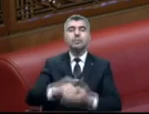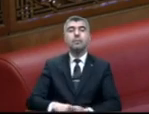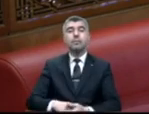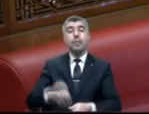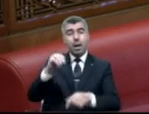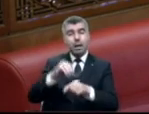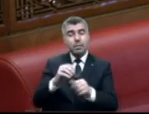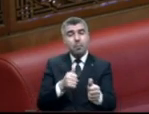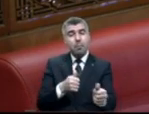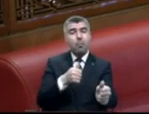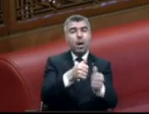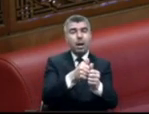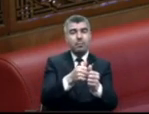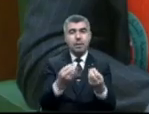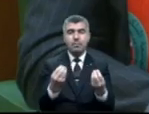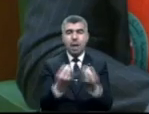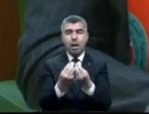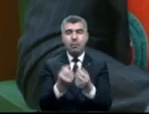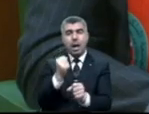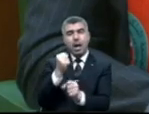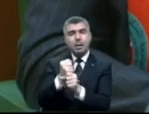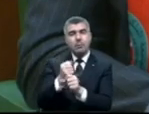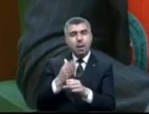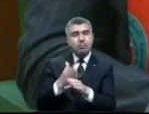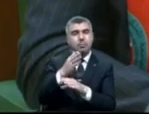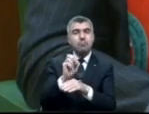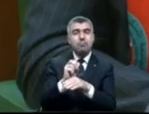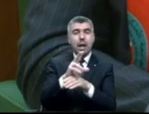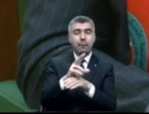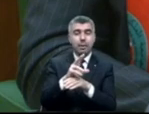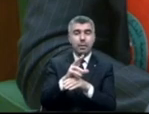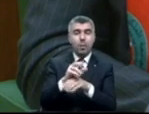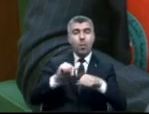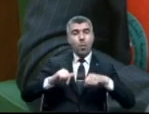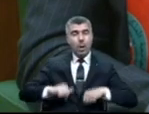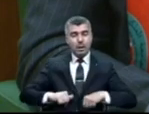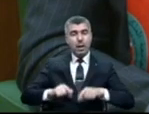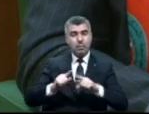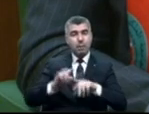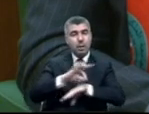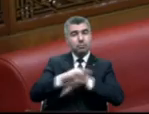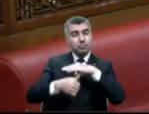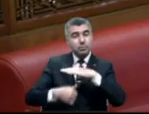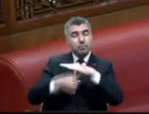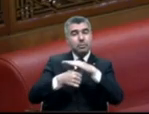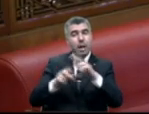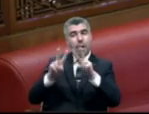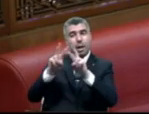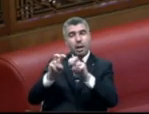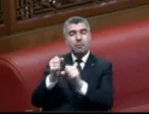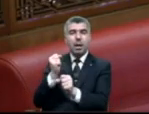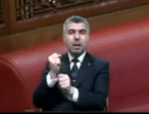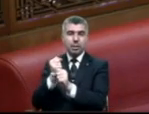يتعلق بمواكبة العمال المغاربة المرشحين للهجرة، فإن الوزارة من خلال الوكالة الوطنية لإنعاش